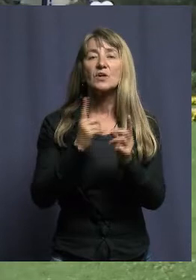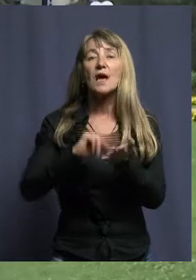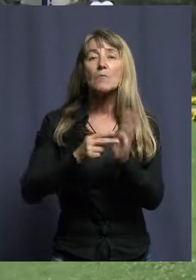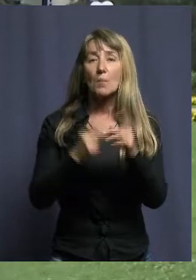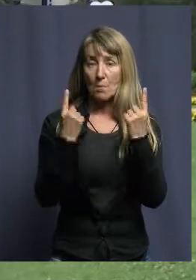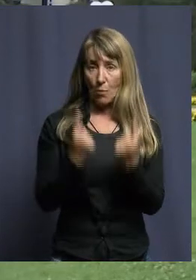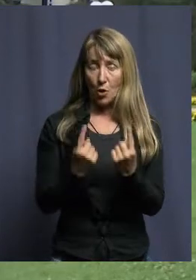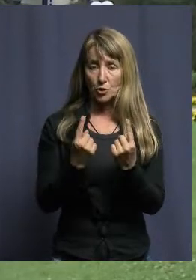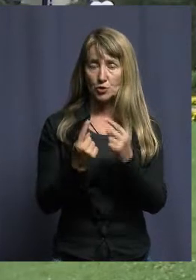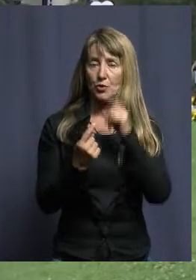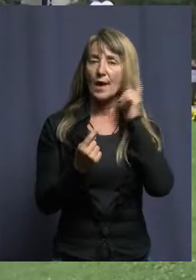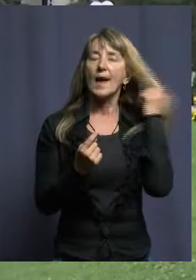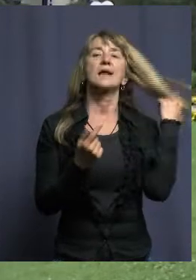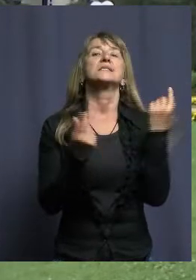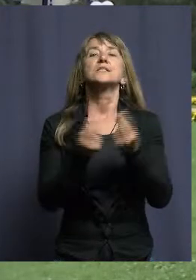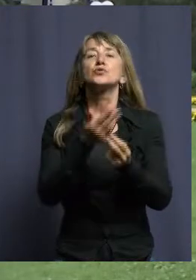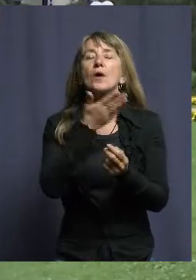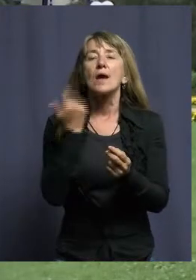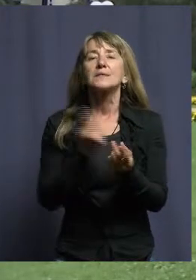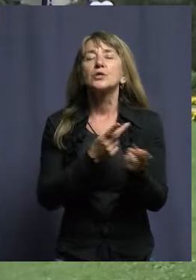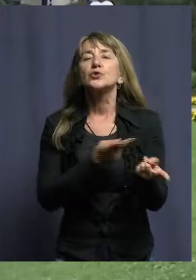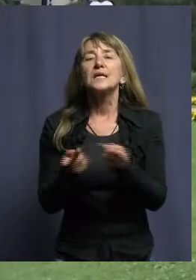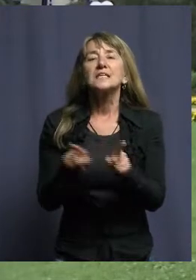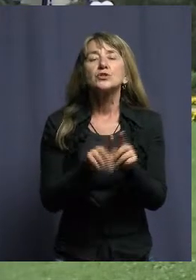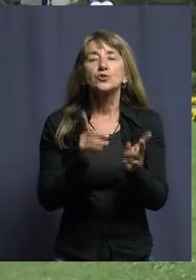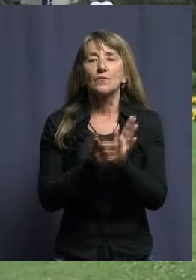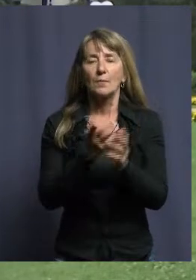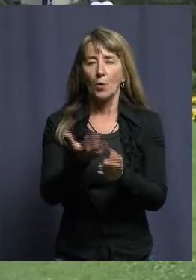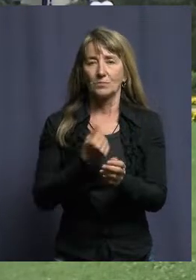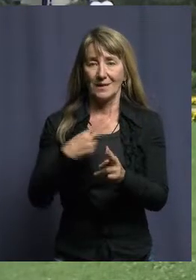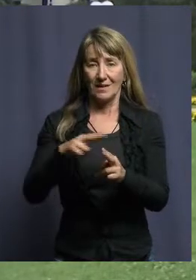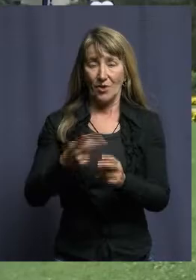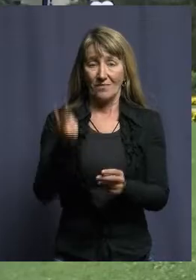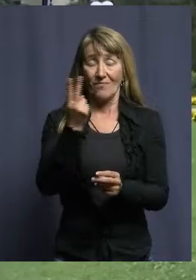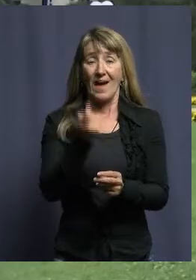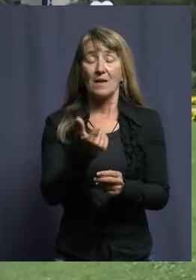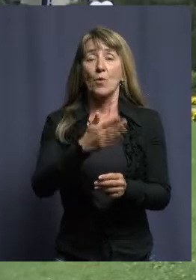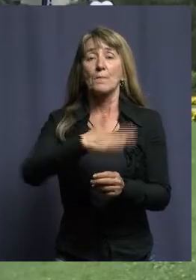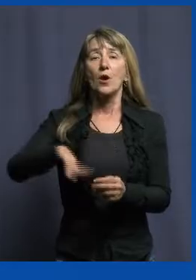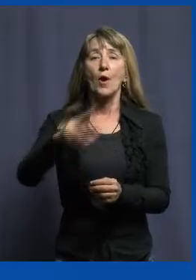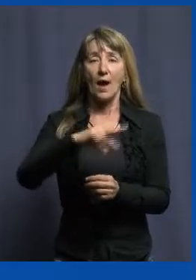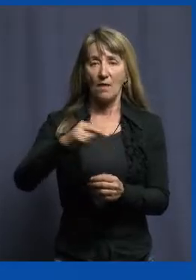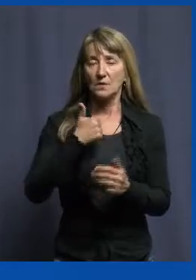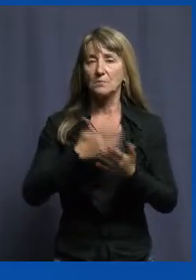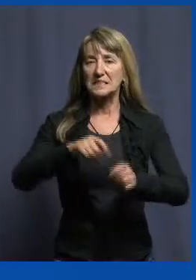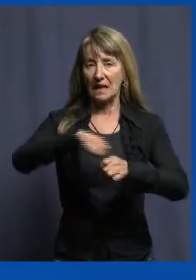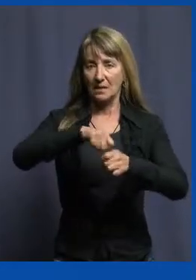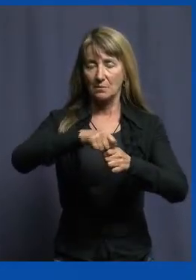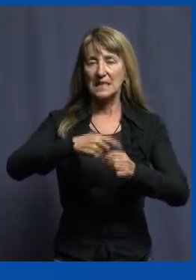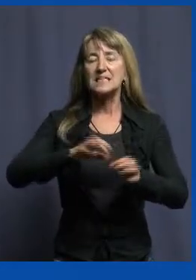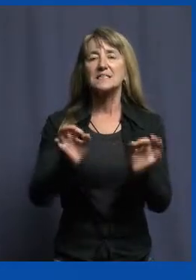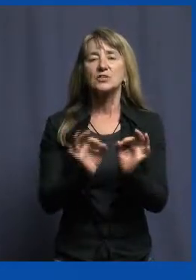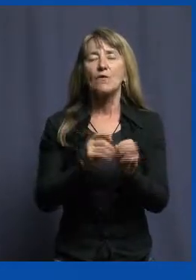problemi postoje. Zašto nema? Zašto isto vreme uzimate kredit od 2,5 miliona evra da biste adaptirali,